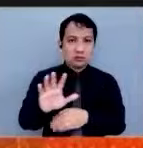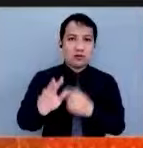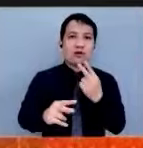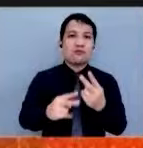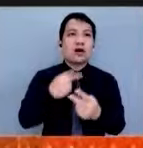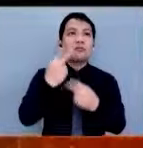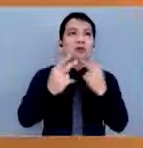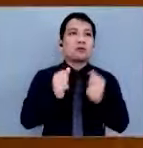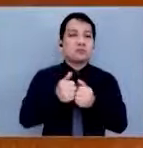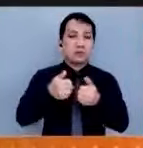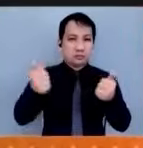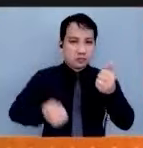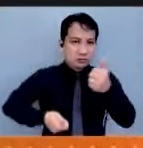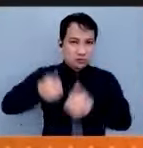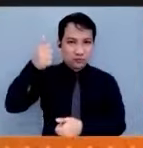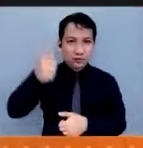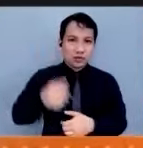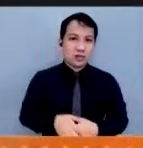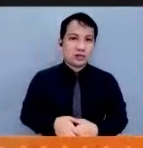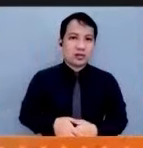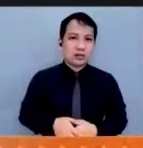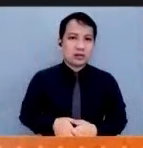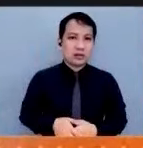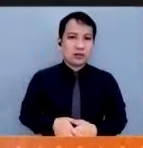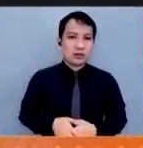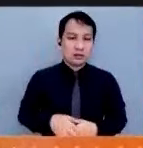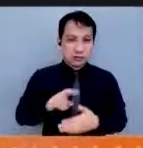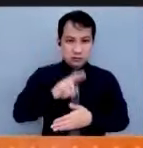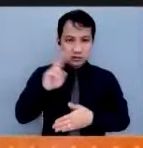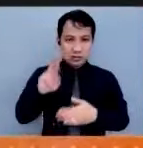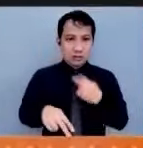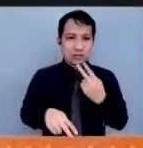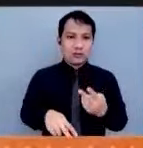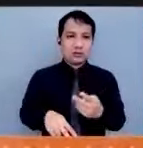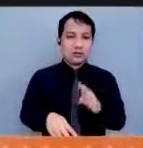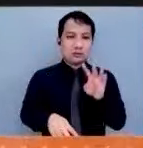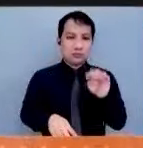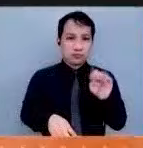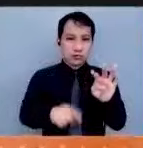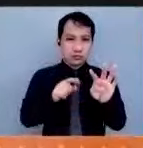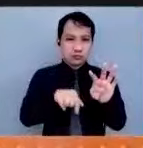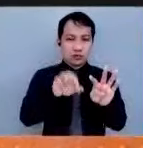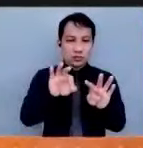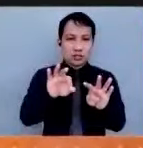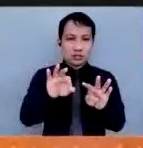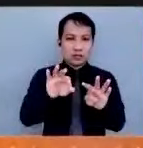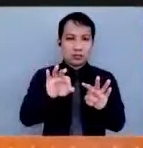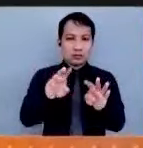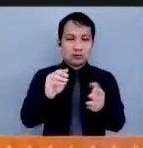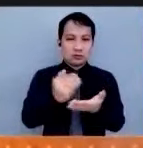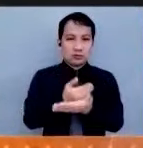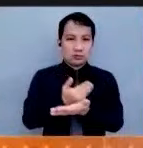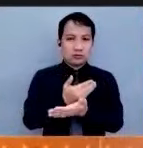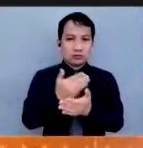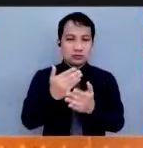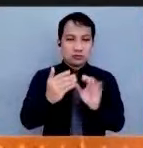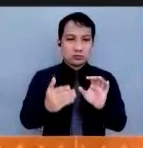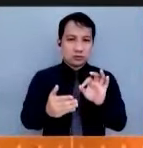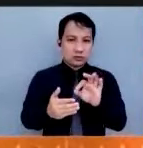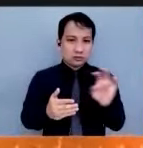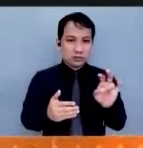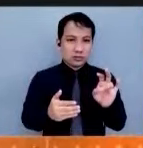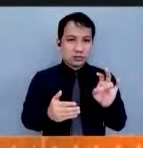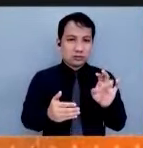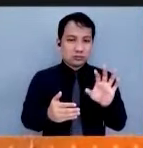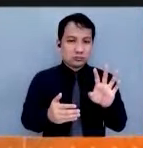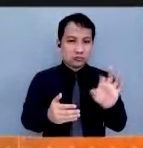siya ang panalo. At ito raw po ang resulta ng voice voting. 14.9 million for the new constitution at 743,000